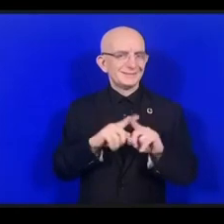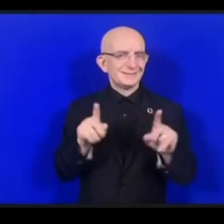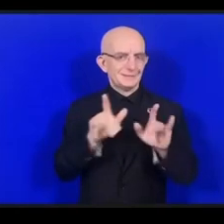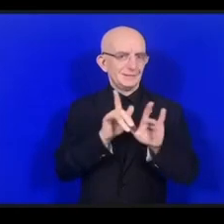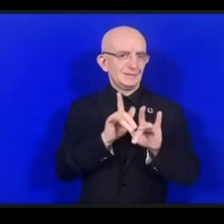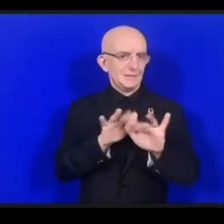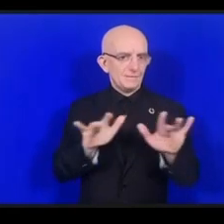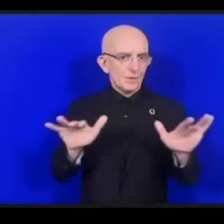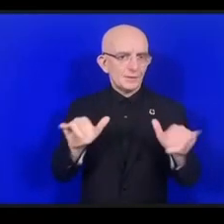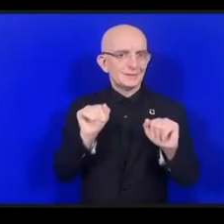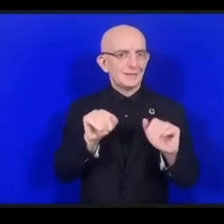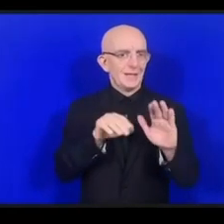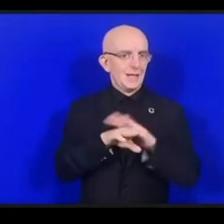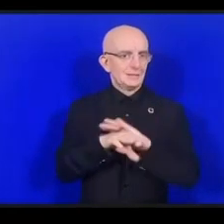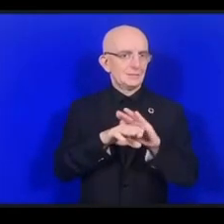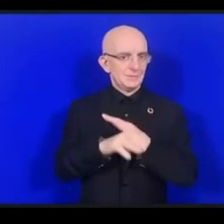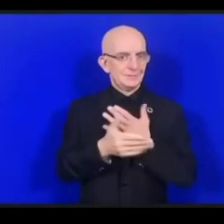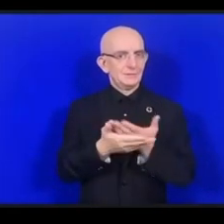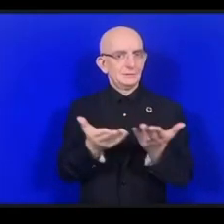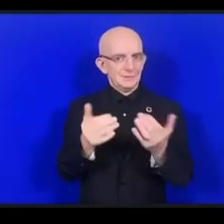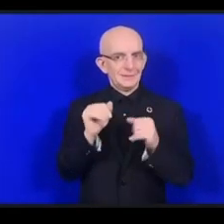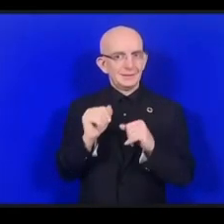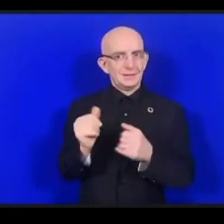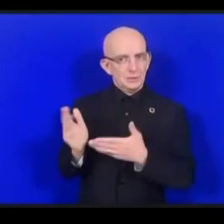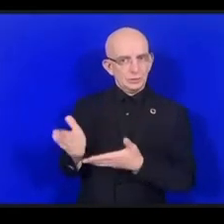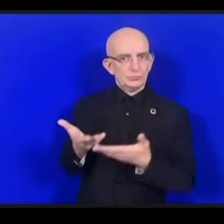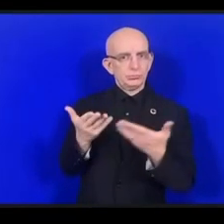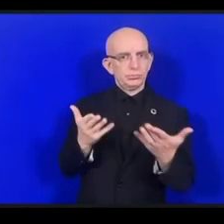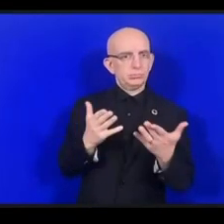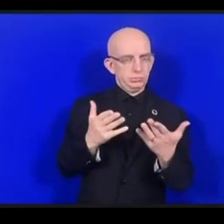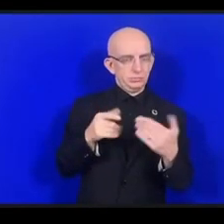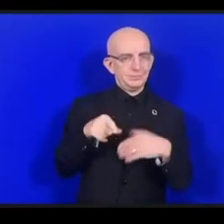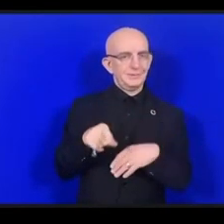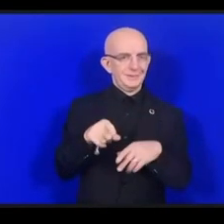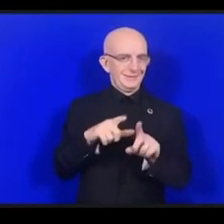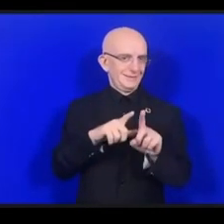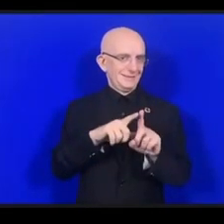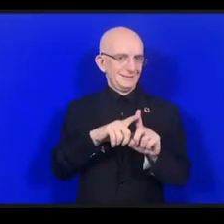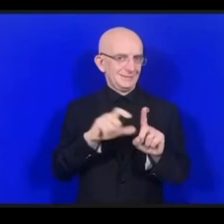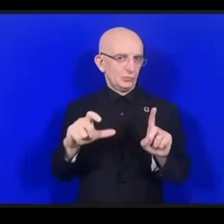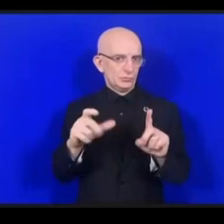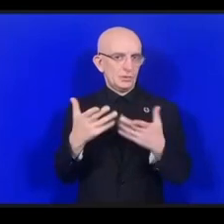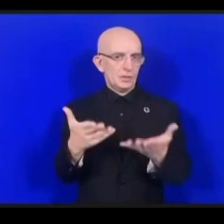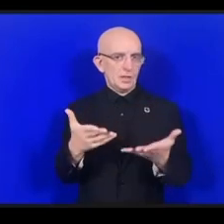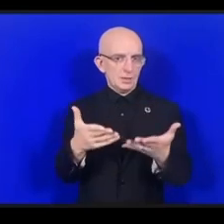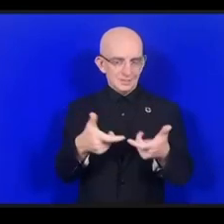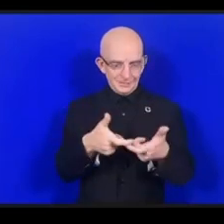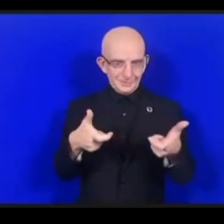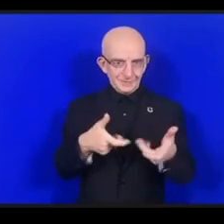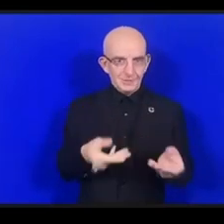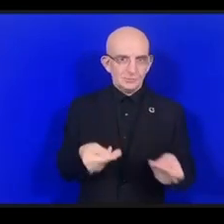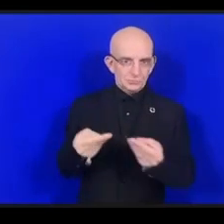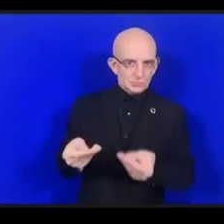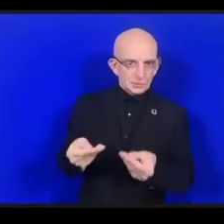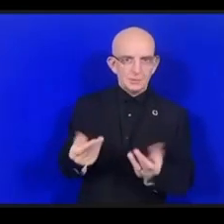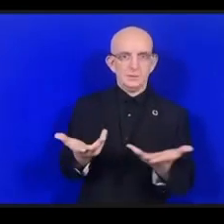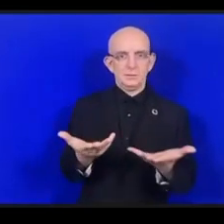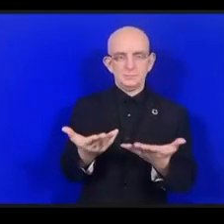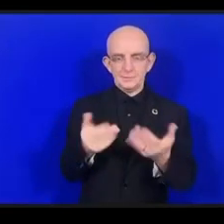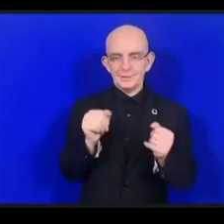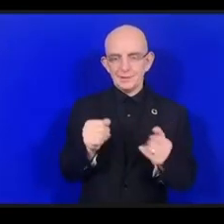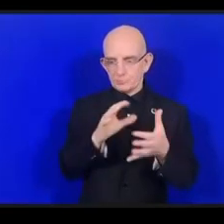我们如何来弥合这个数字鸿沟，尤其是这些残障人